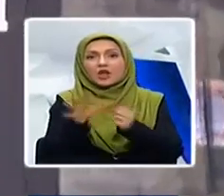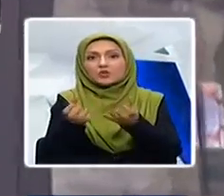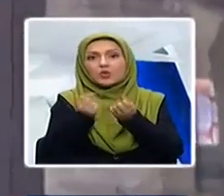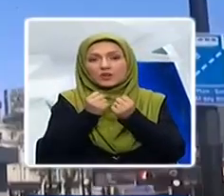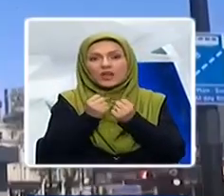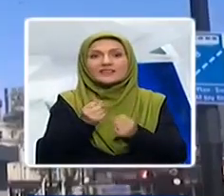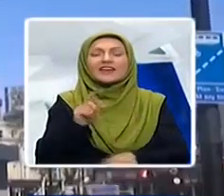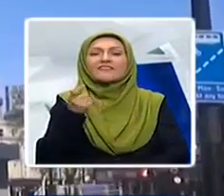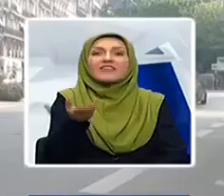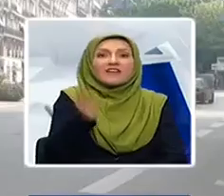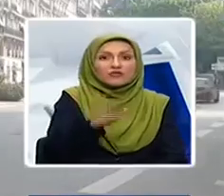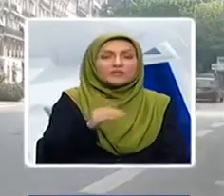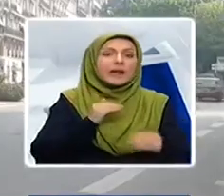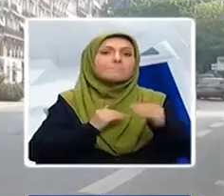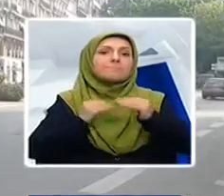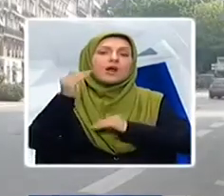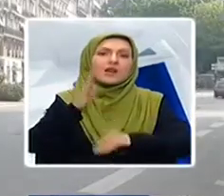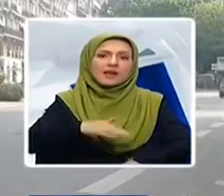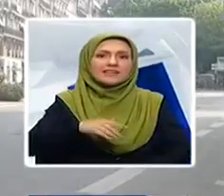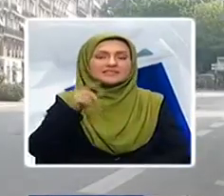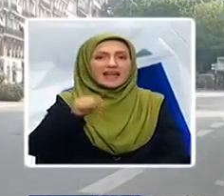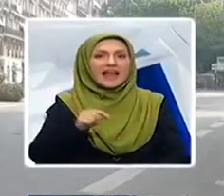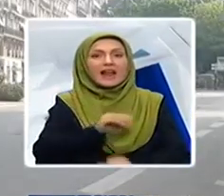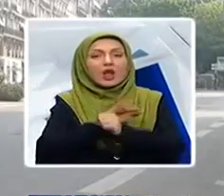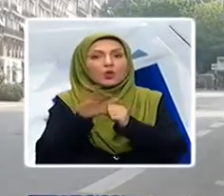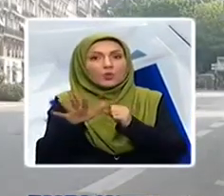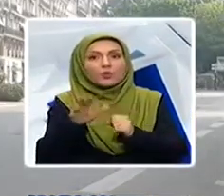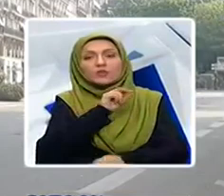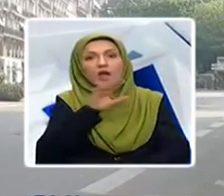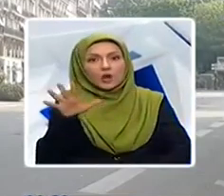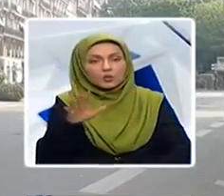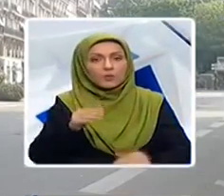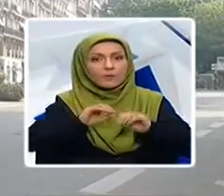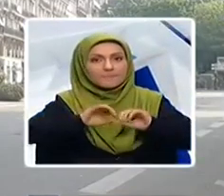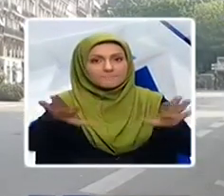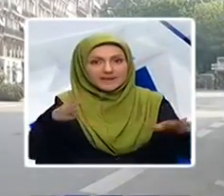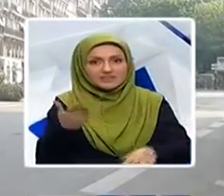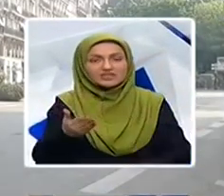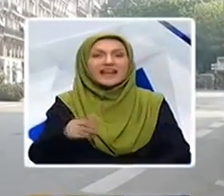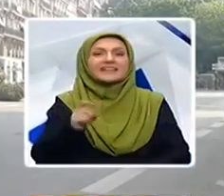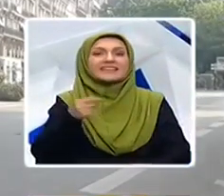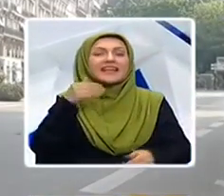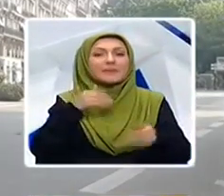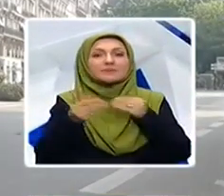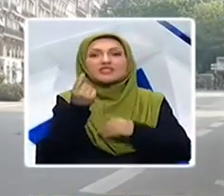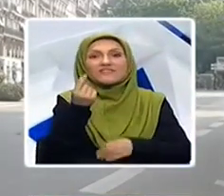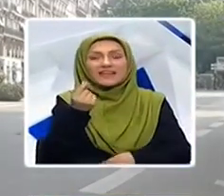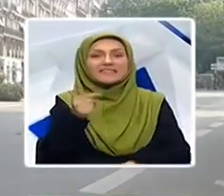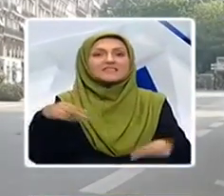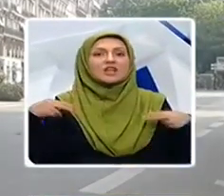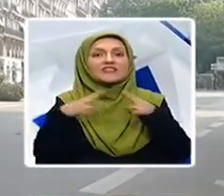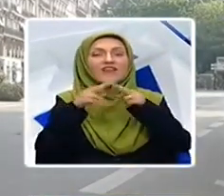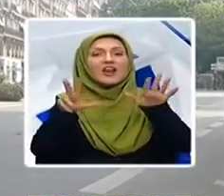فوت شدگان کرونا است. با آمدن کرونا رشد اقتصادی فرانسه 8% کاهش یافته، کسری عمومیش به